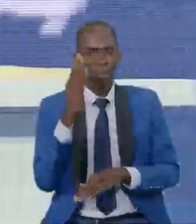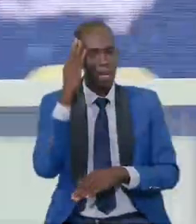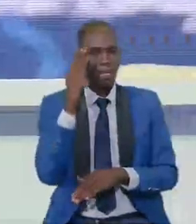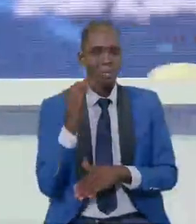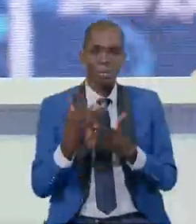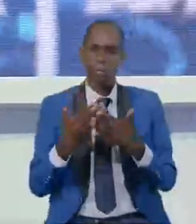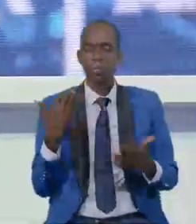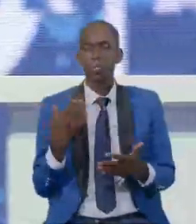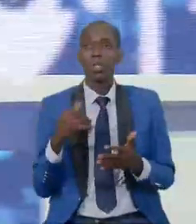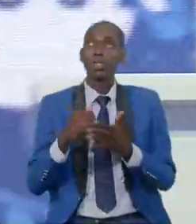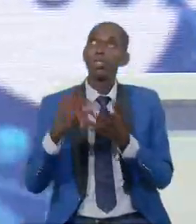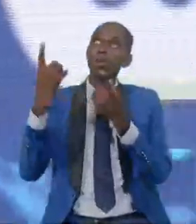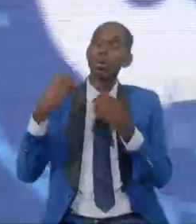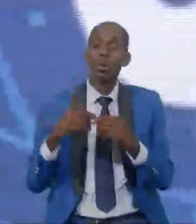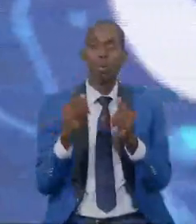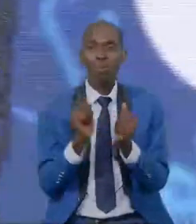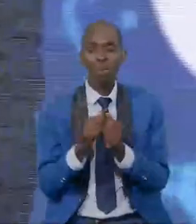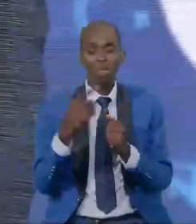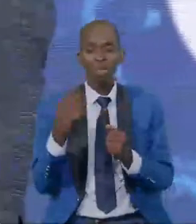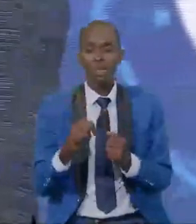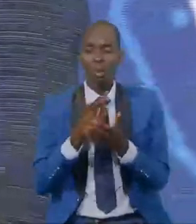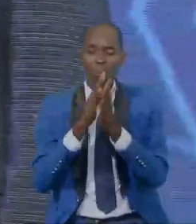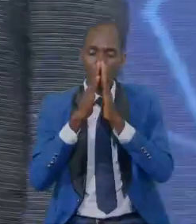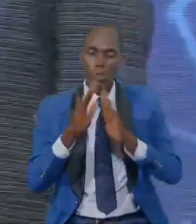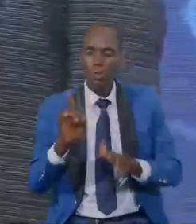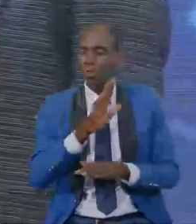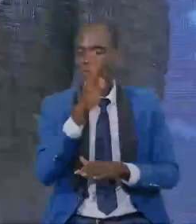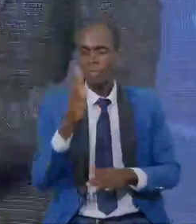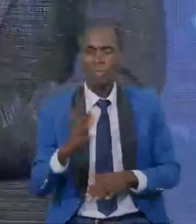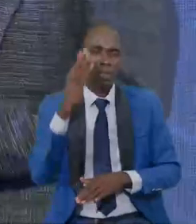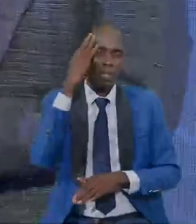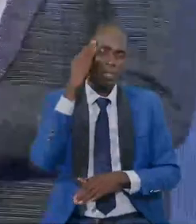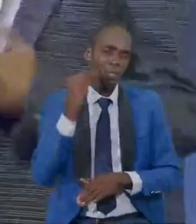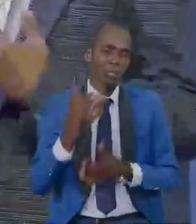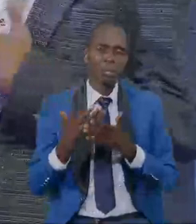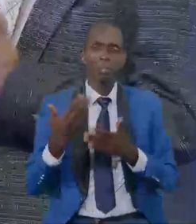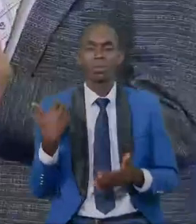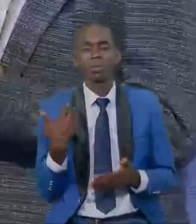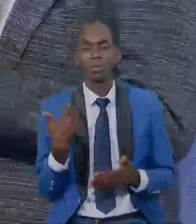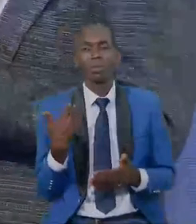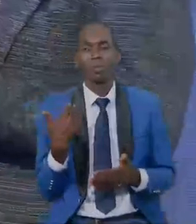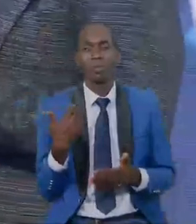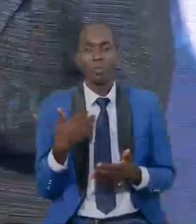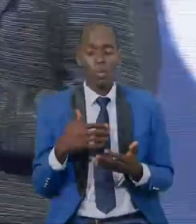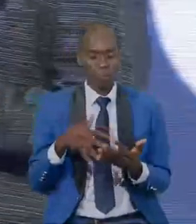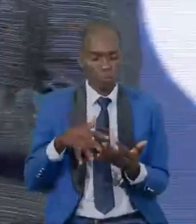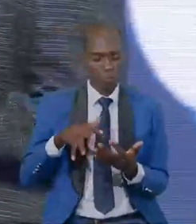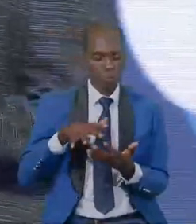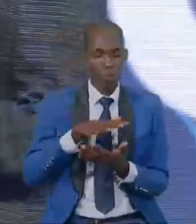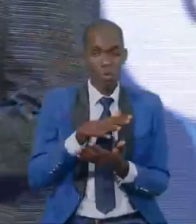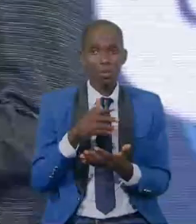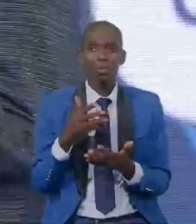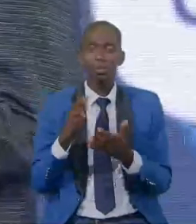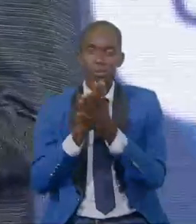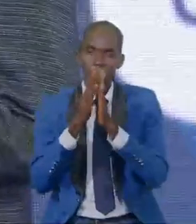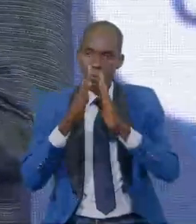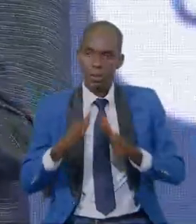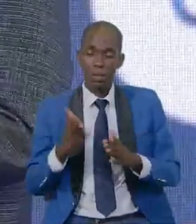with peace you have never experienced. Christ rentre avec la paix que tu n'as jamais expérimentée. Peace in your heart. Il y a la paix dans ton